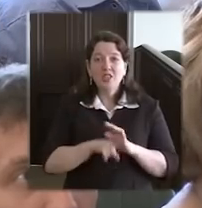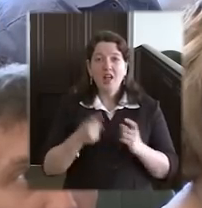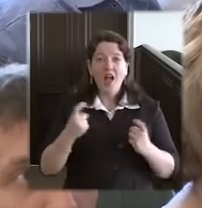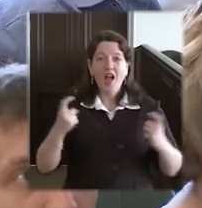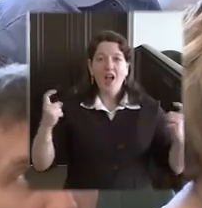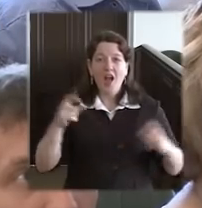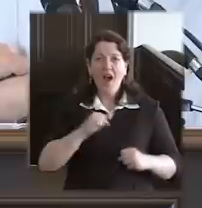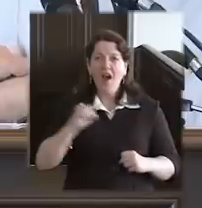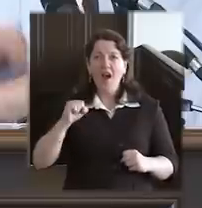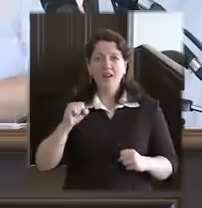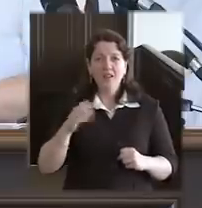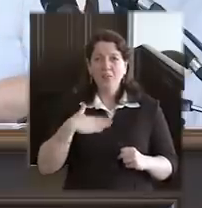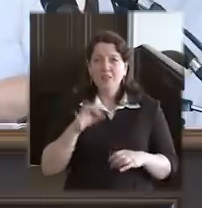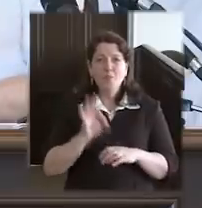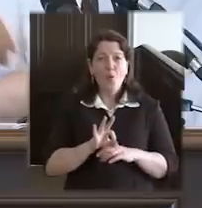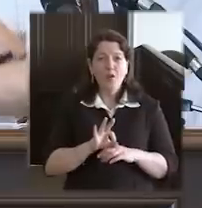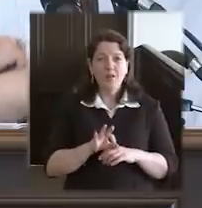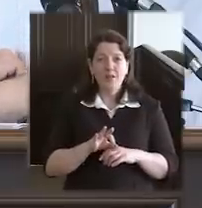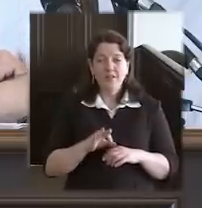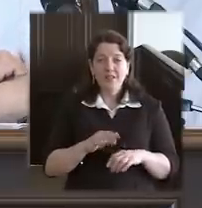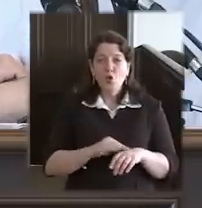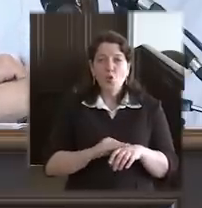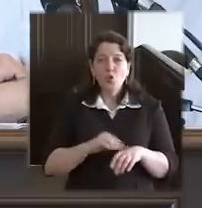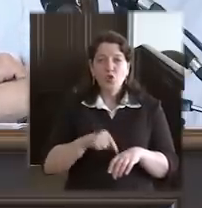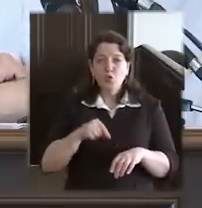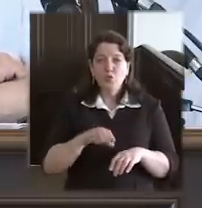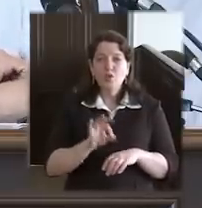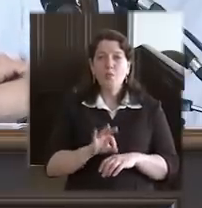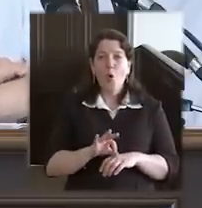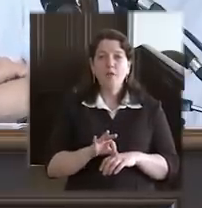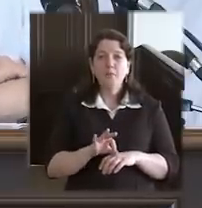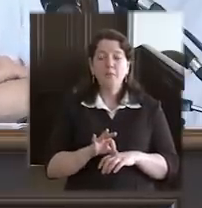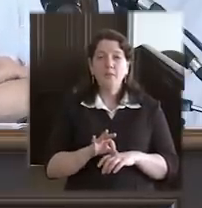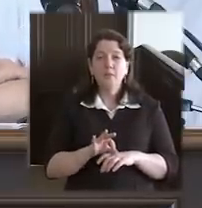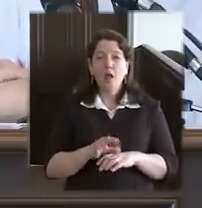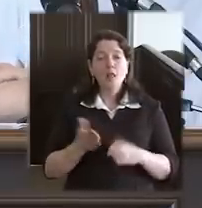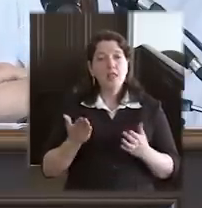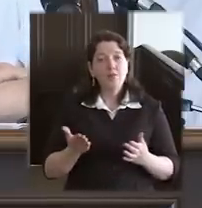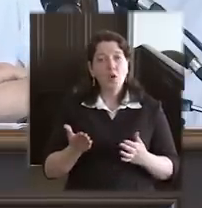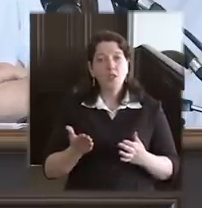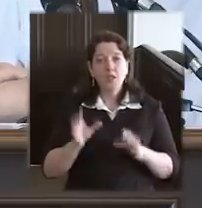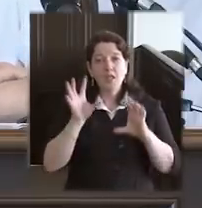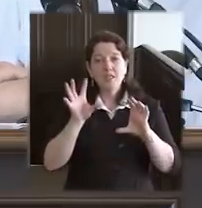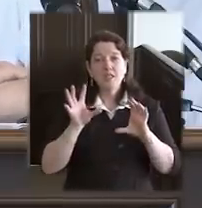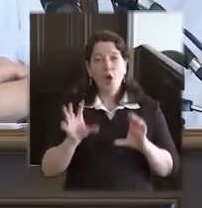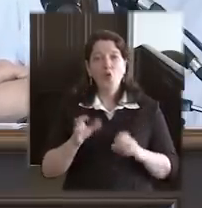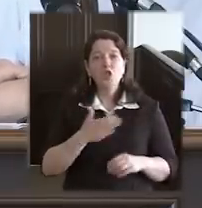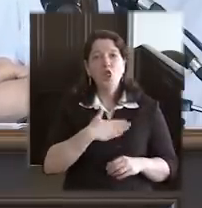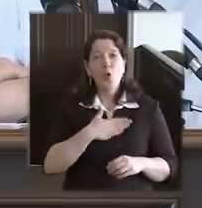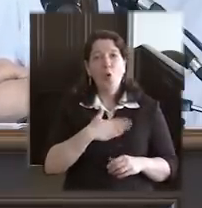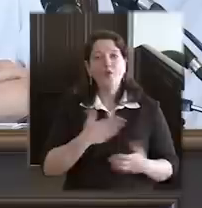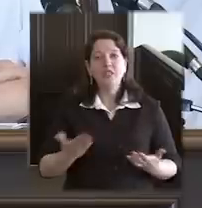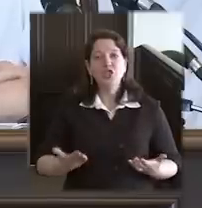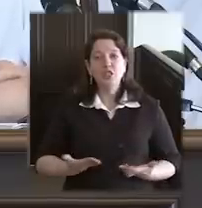сел не туда. И все ясно, вопрос окончен. Так вот, законы духовной